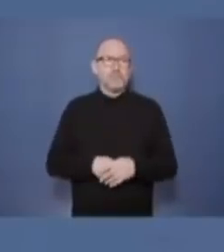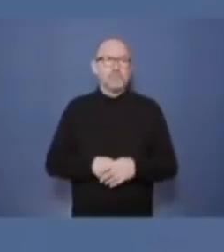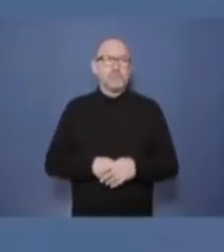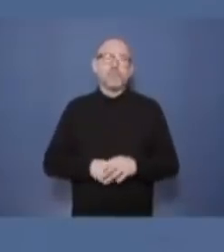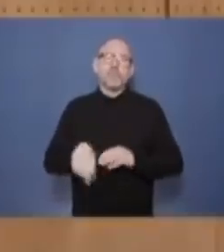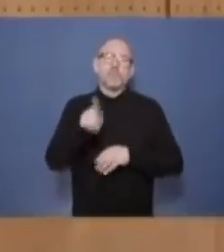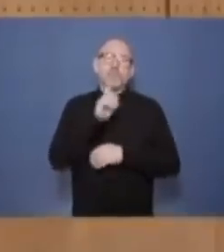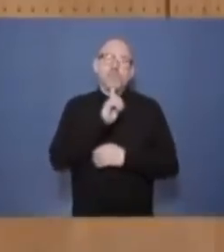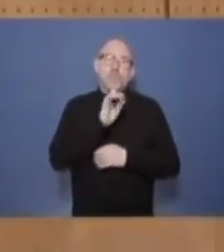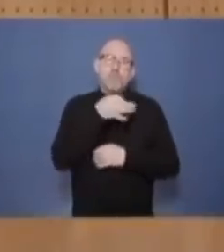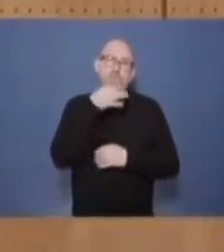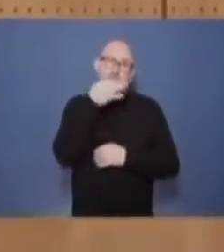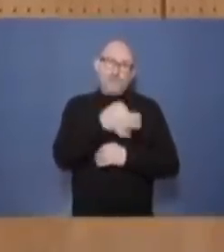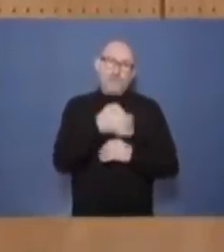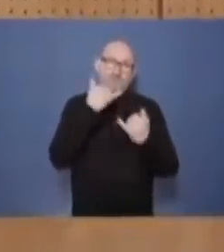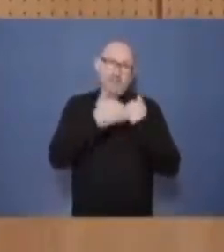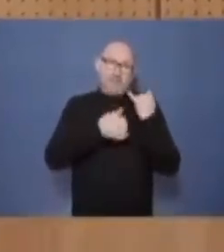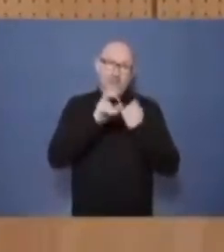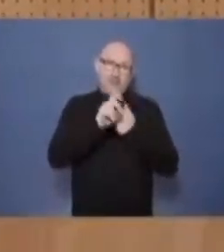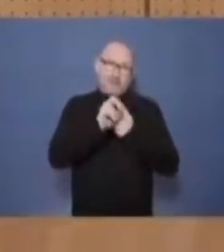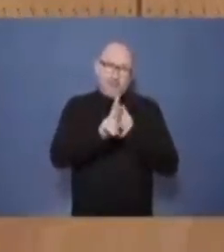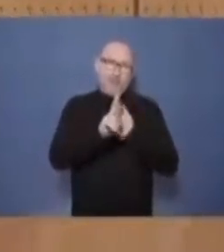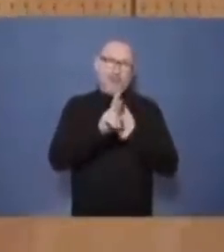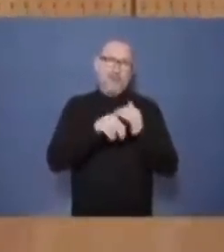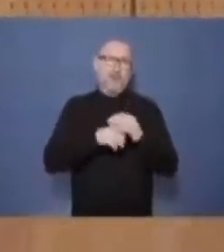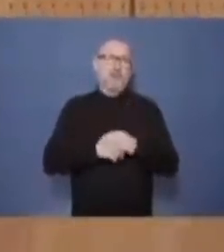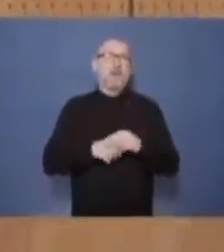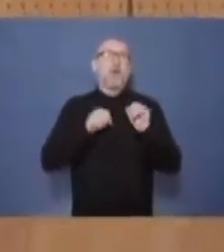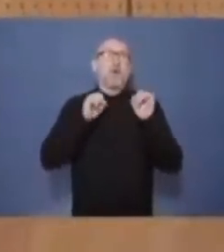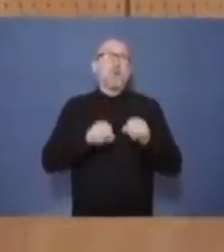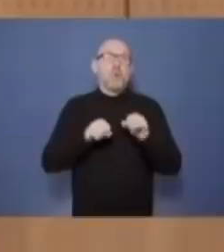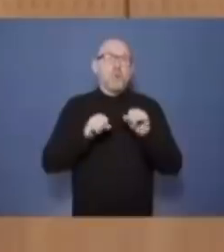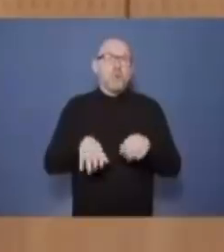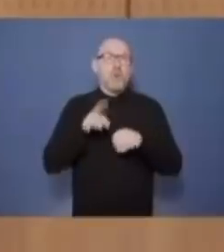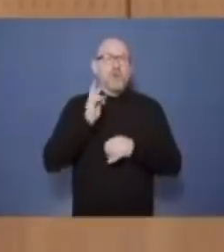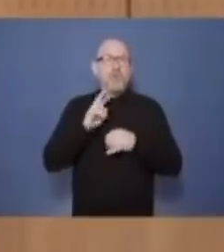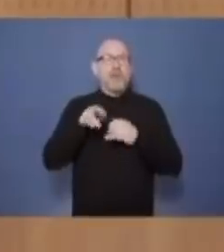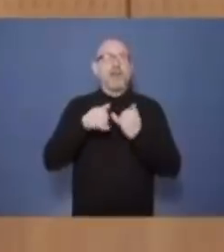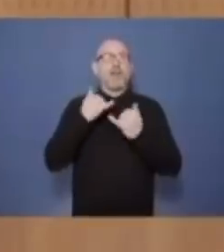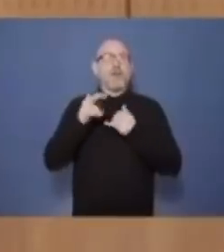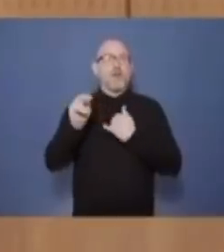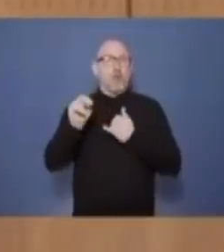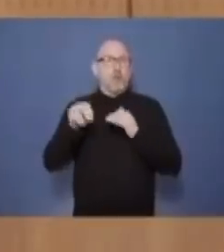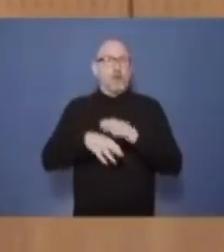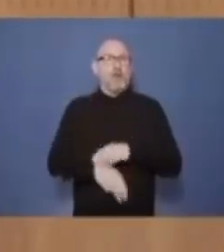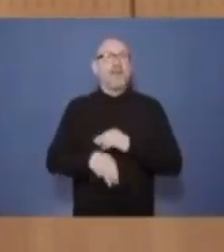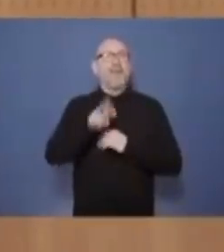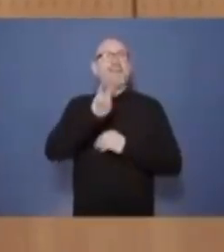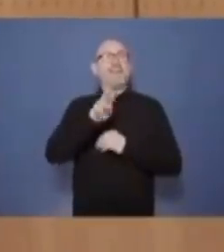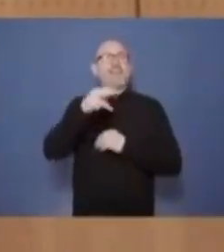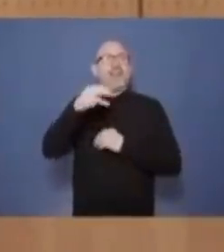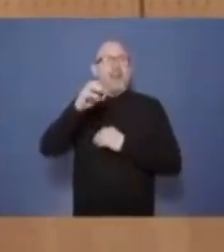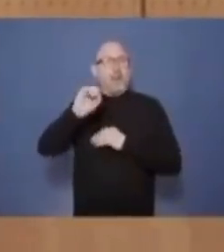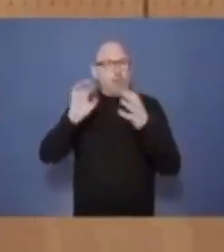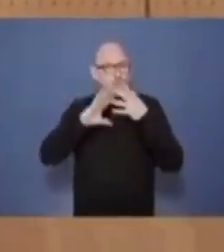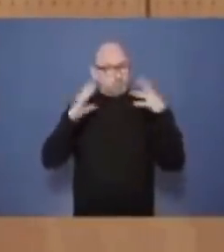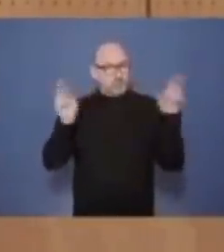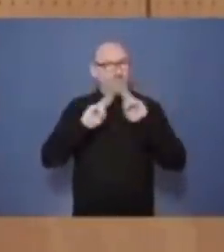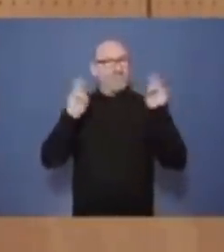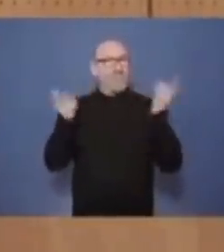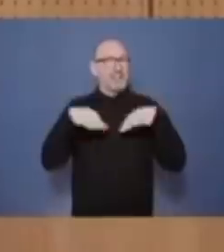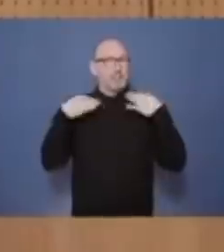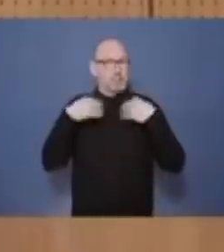Frage an Frau Demmer in erster Linie und gegebenenfalls auch an Frau Nauber. Die WHO, die Weltgesundheitsorganisation,